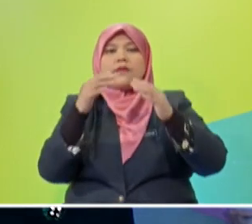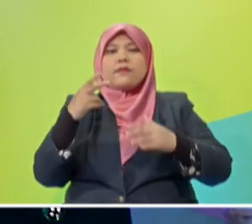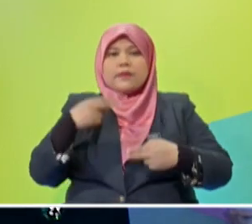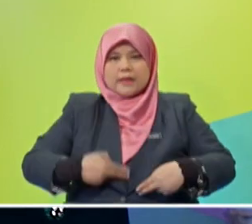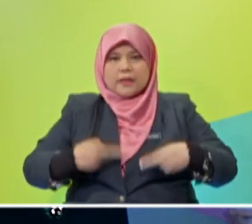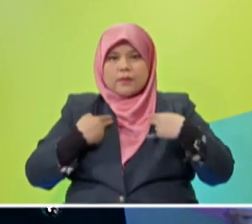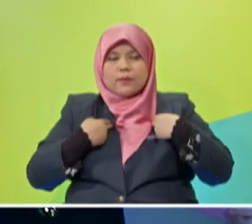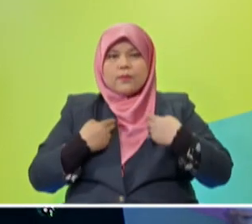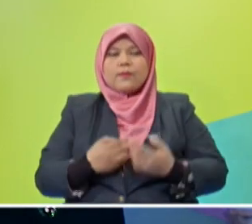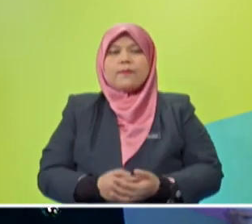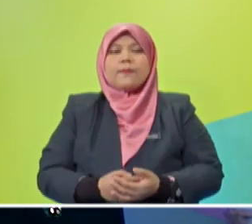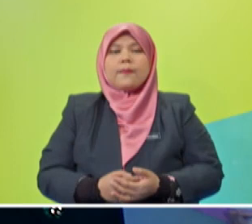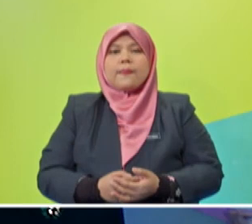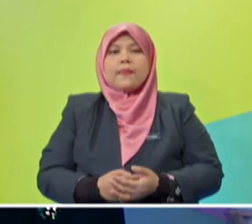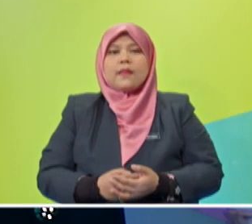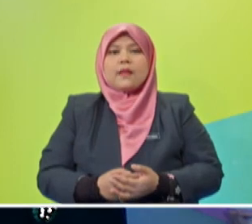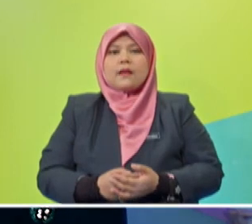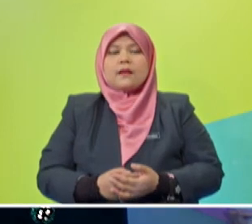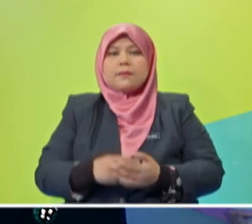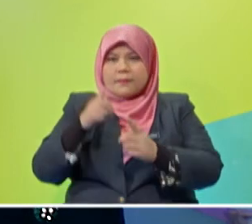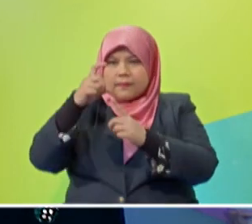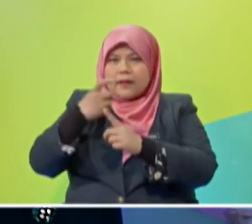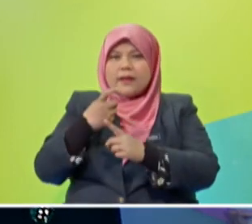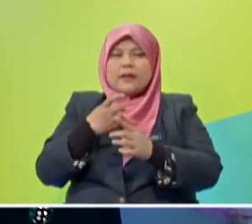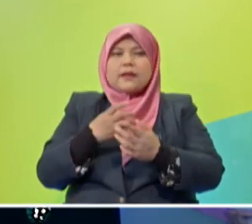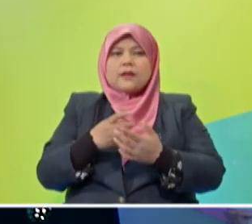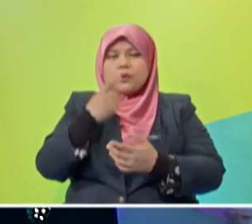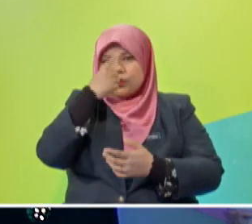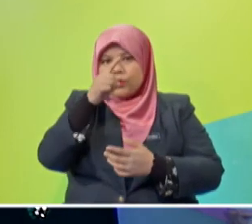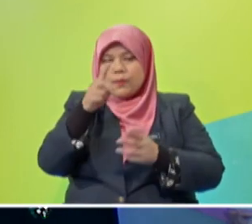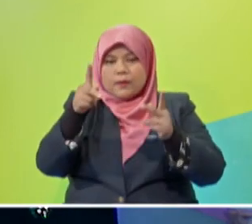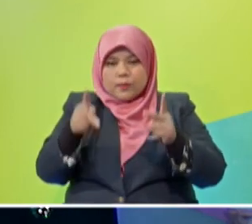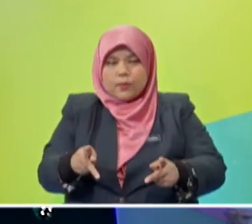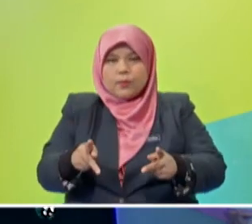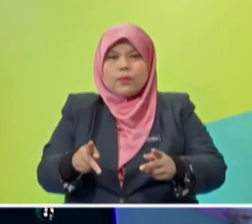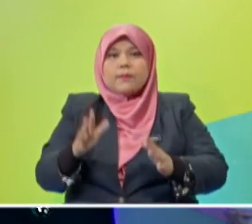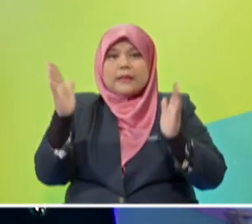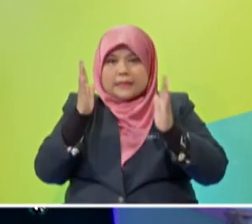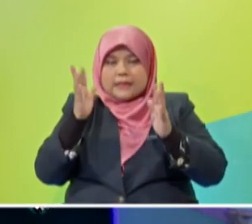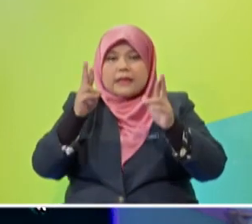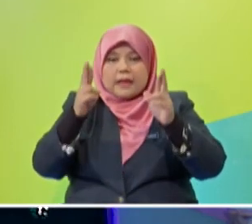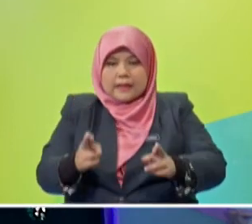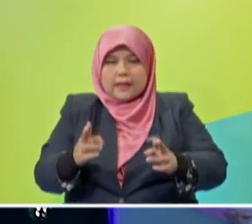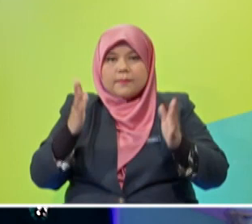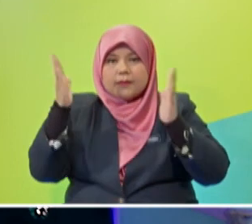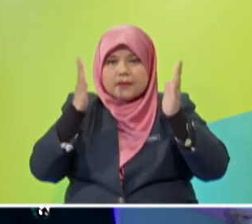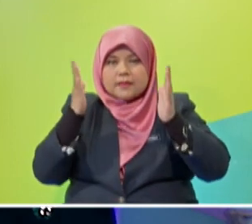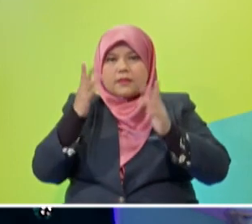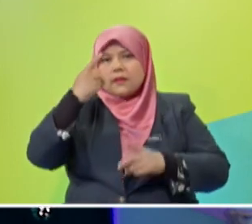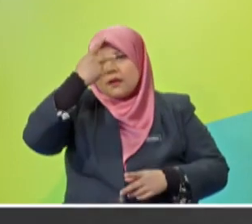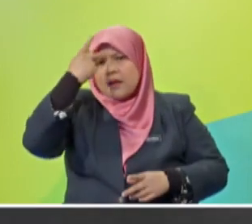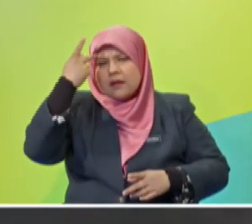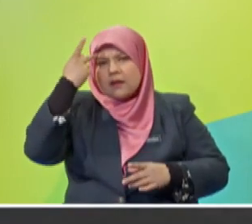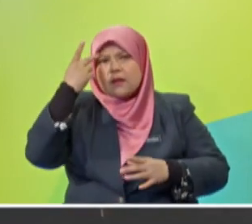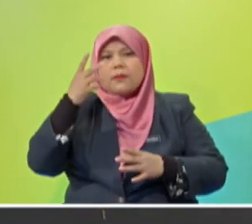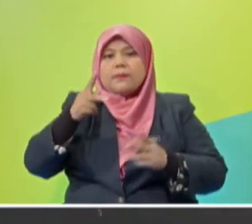sebut peningkatan taraf hidup, ia sangat berkait rapat dengan penduduk di Malaysia. Okey, rakyatlah. Okey, kerana penduduk